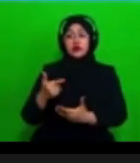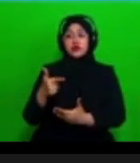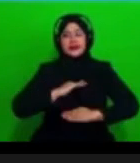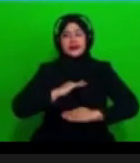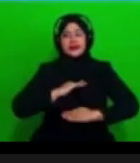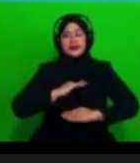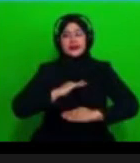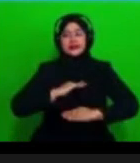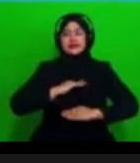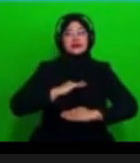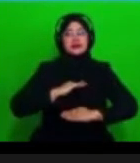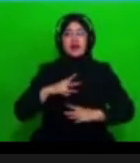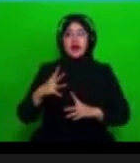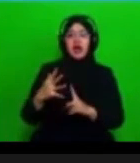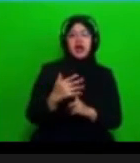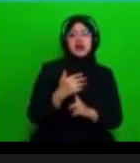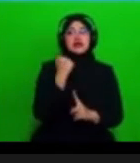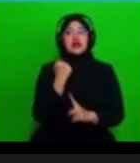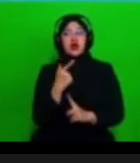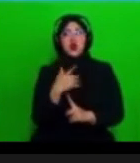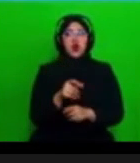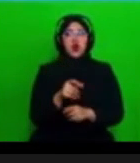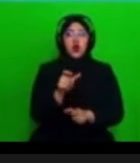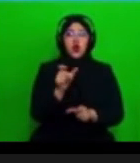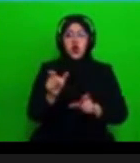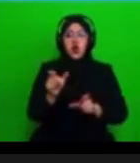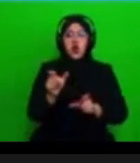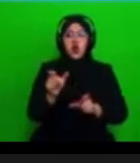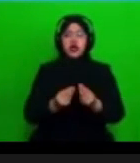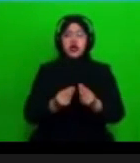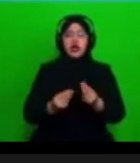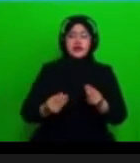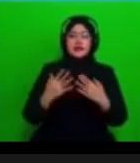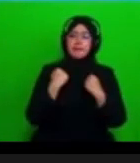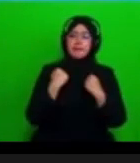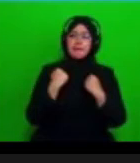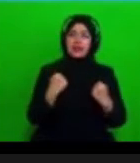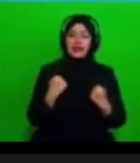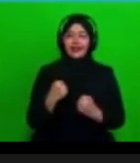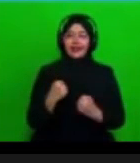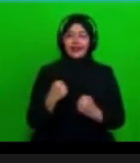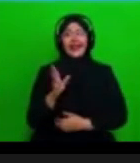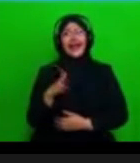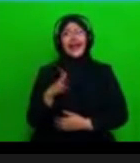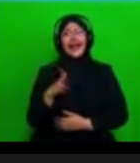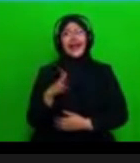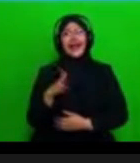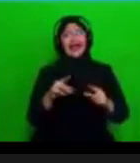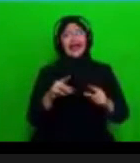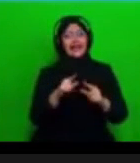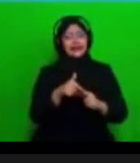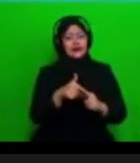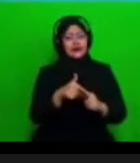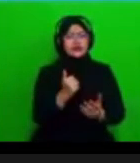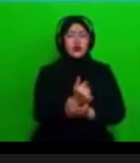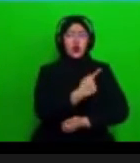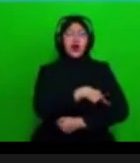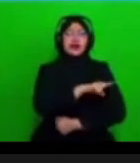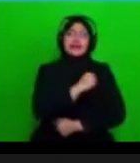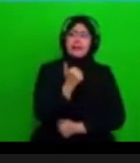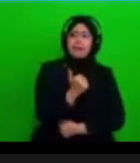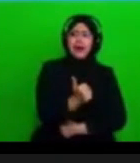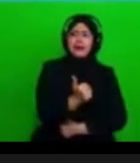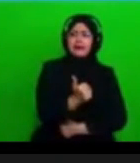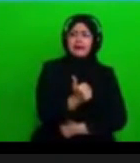kerja puas, dan menghasilkan banyak entrepreneurship yang hebat, entrepreneur hebat, ya berarti akreditasinya harusnya baik. Gitu